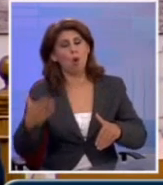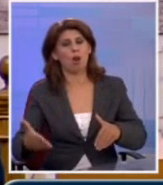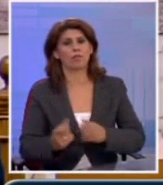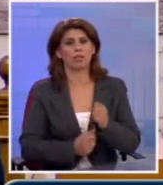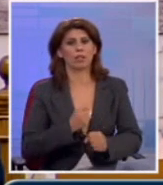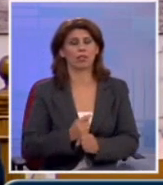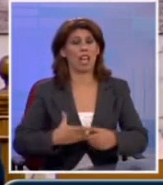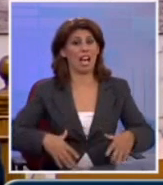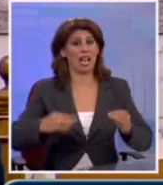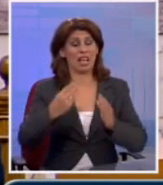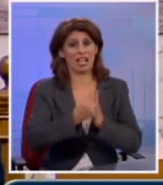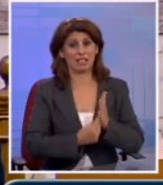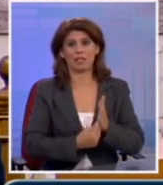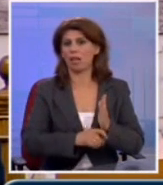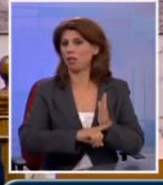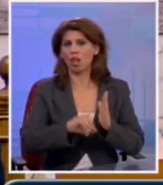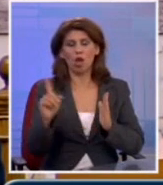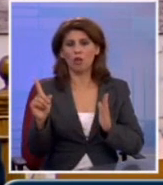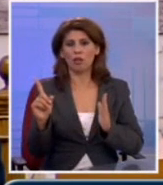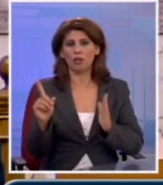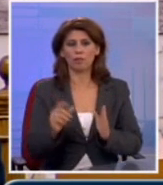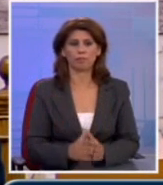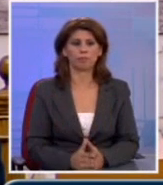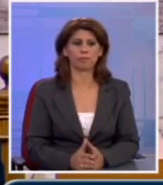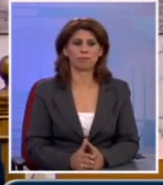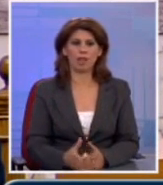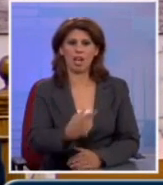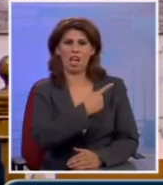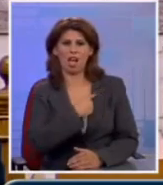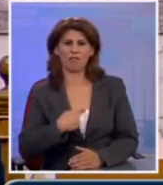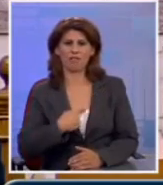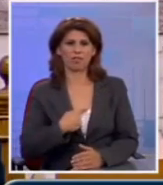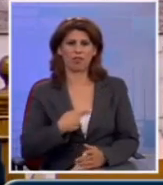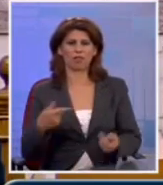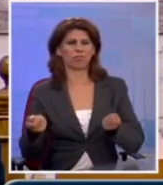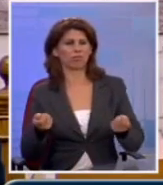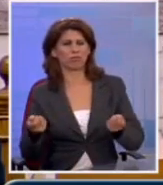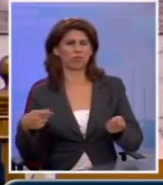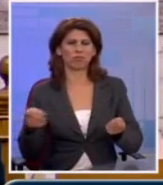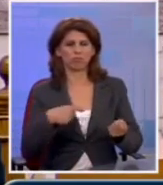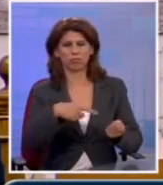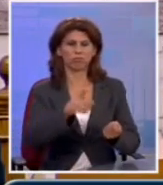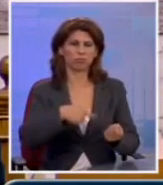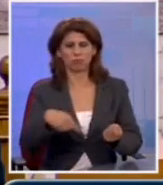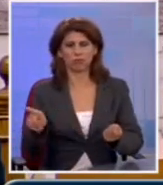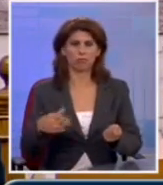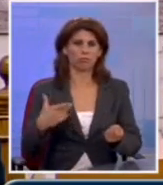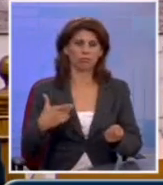και αξίες και όχι αφεντικά και ταβαντζίδες, θα έπρεπε...